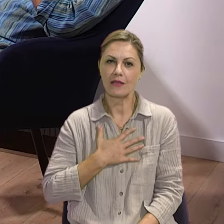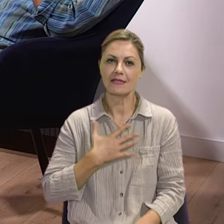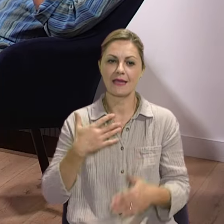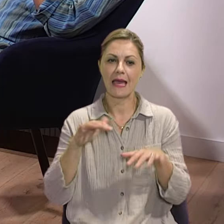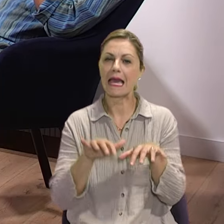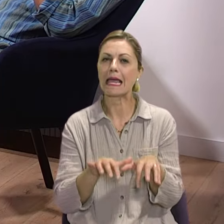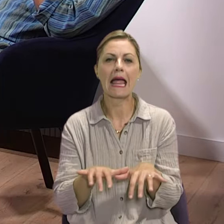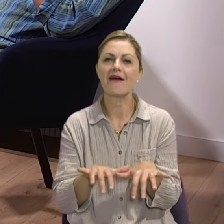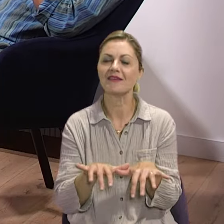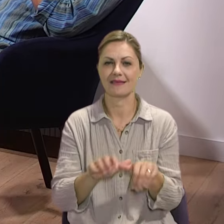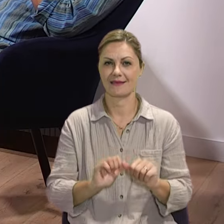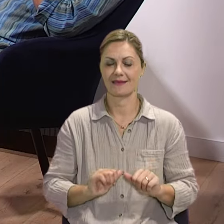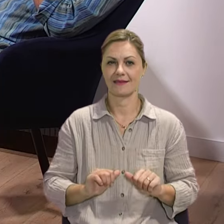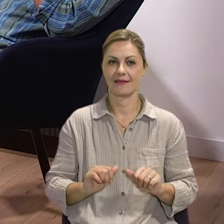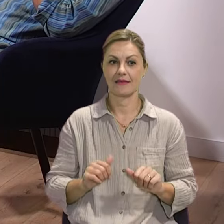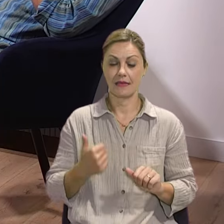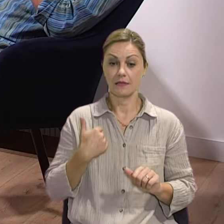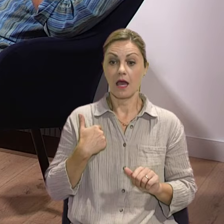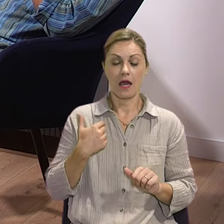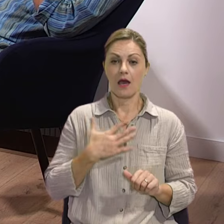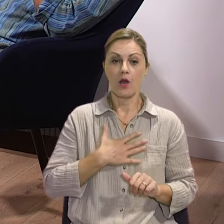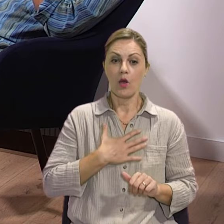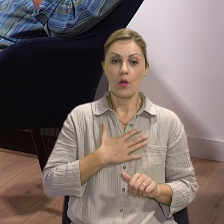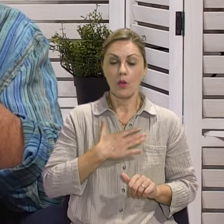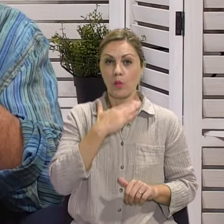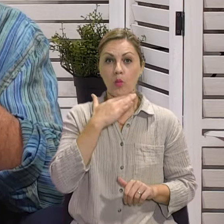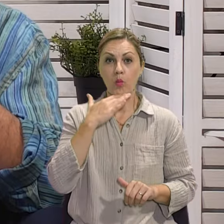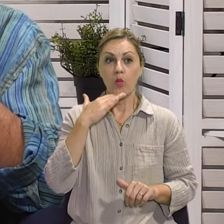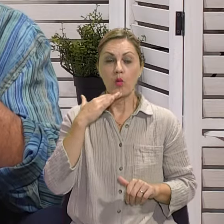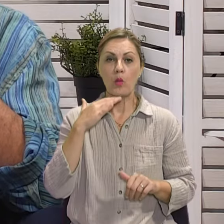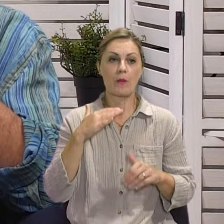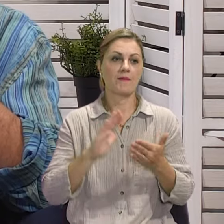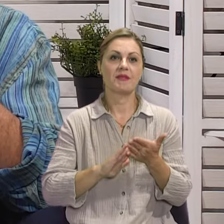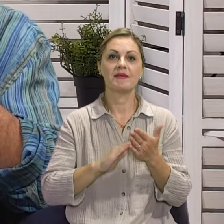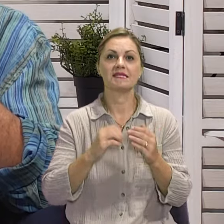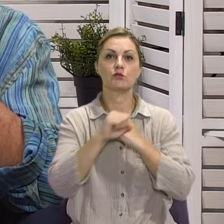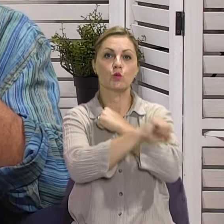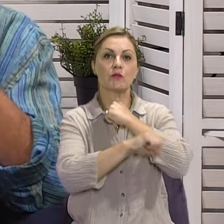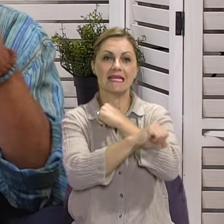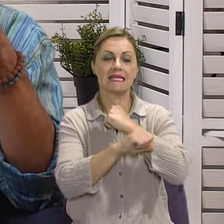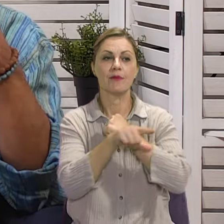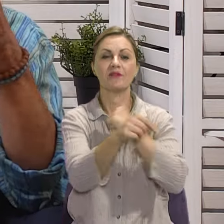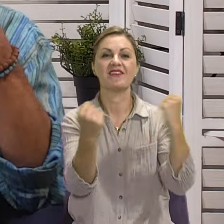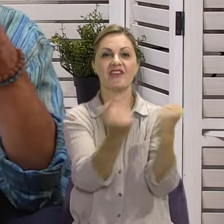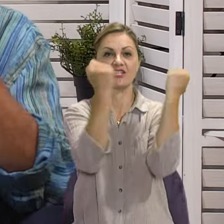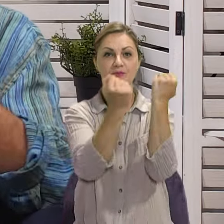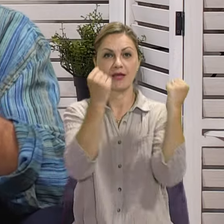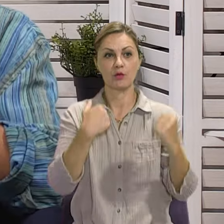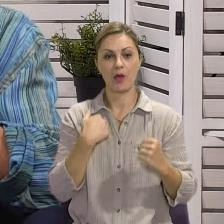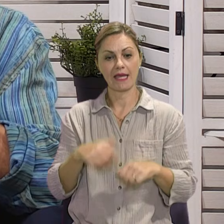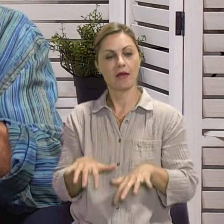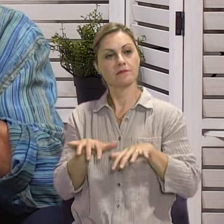vremena. Pa sad u zadnje vrijeme jesam kad radim operne uloge sa studentima, kad